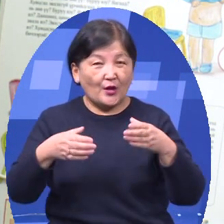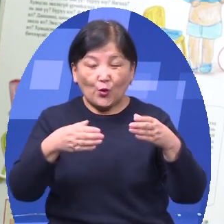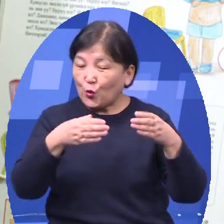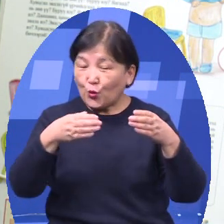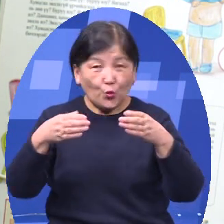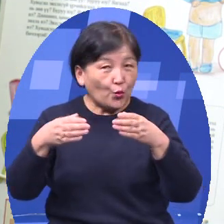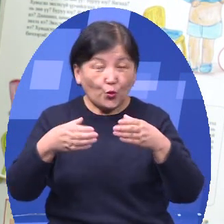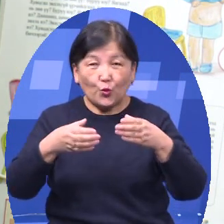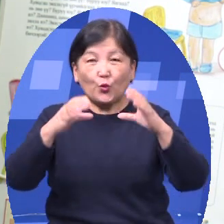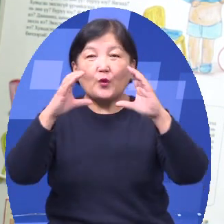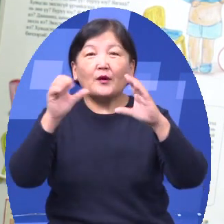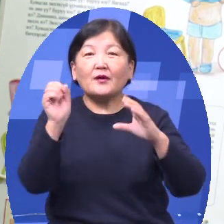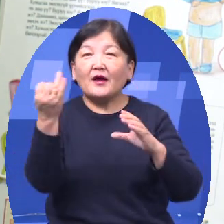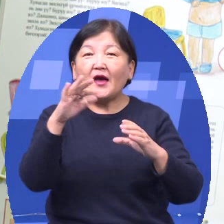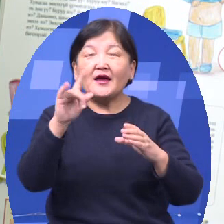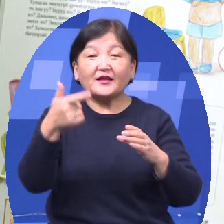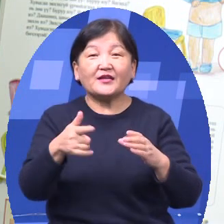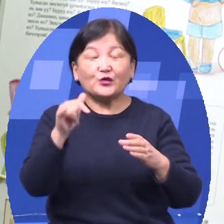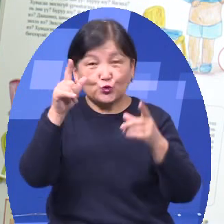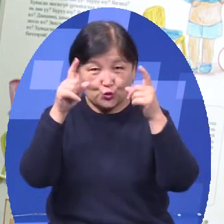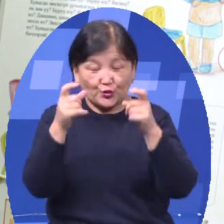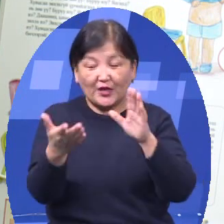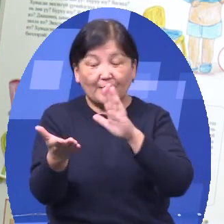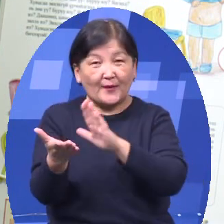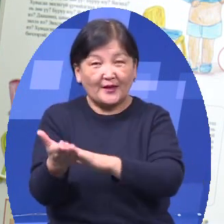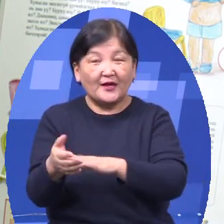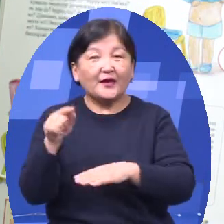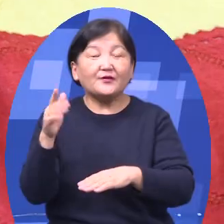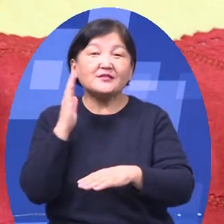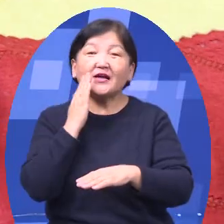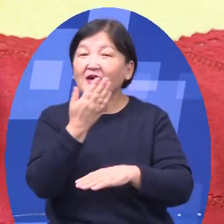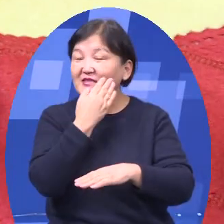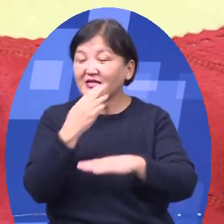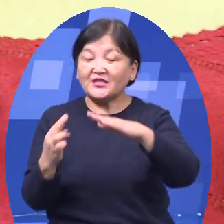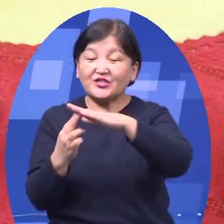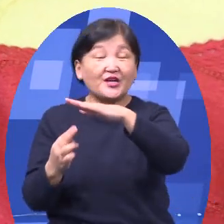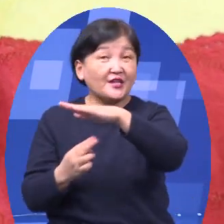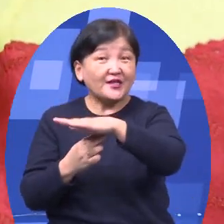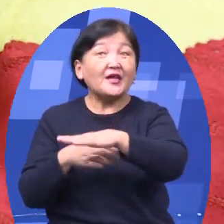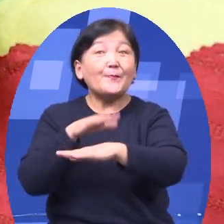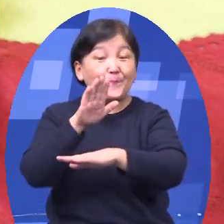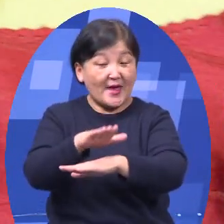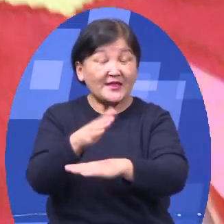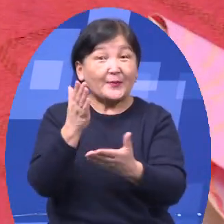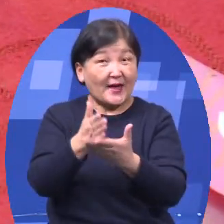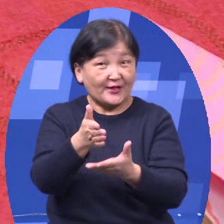айрагны зургийг нааж энэ бүгдээрээ цагаан сарын ширээнд маань байдаг зүйлүүд байхын шүү дээ.